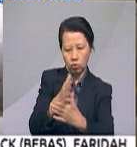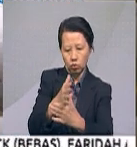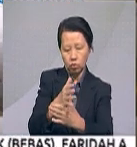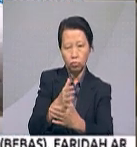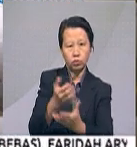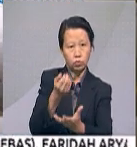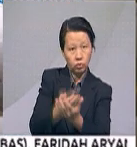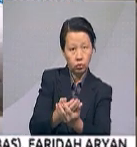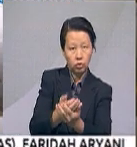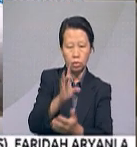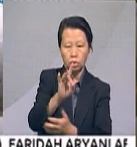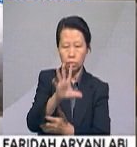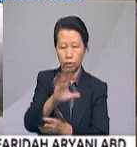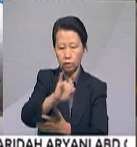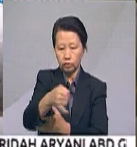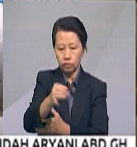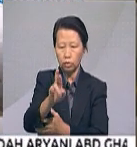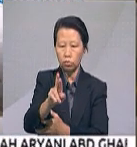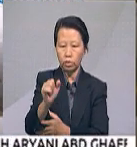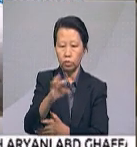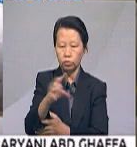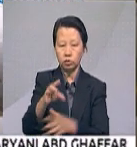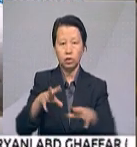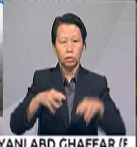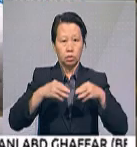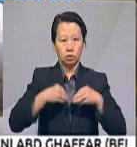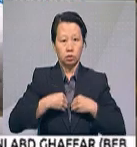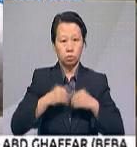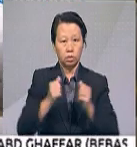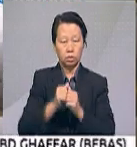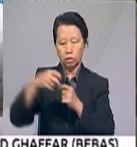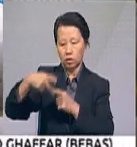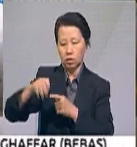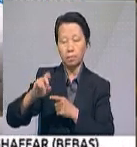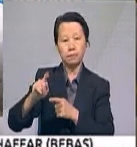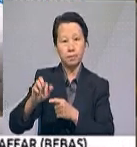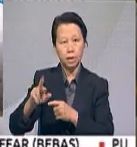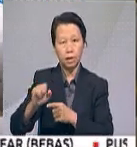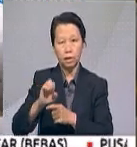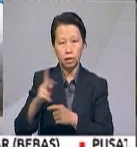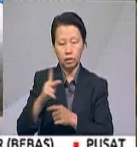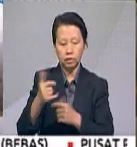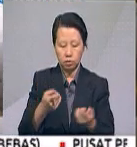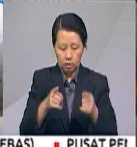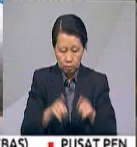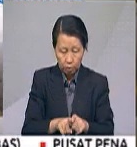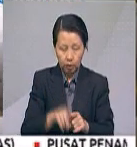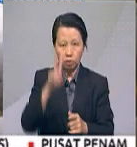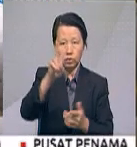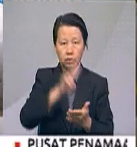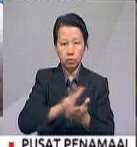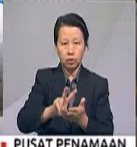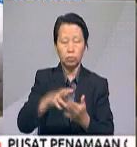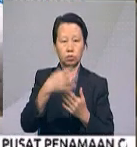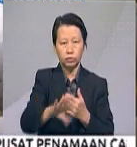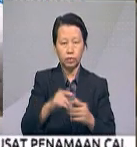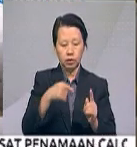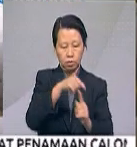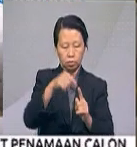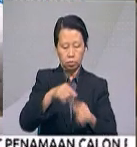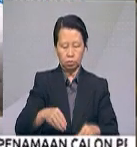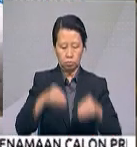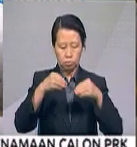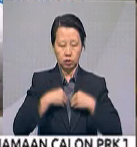komisen $85 juta yang diterimanya dengan Patrick Mahoney. Ia berlaku kira-kira 2 minggu selepas Tarek